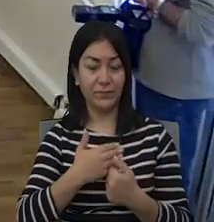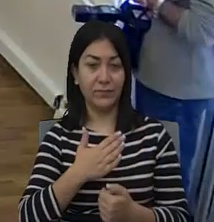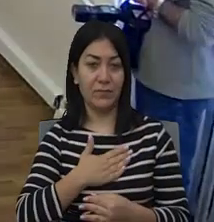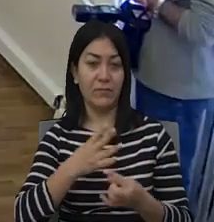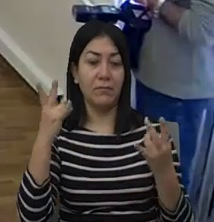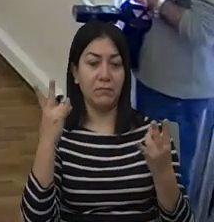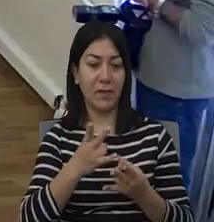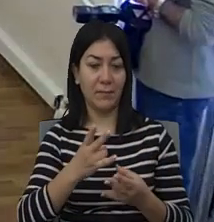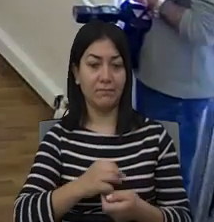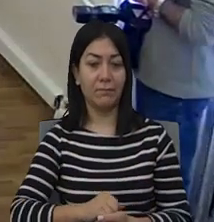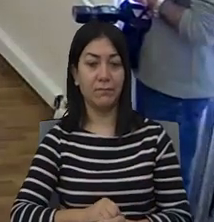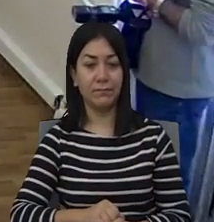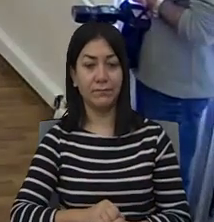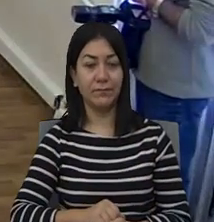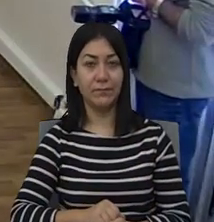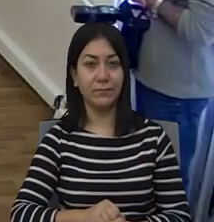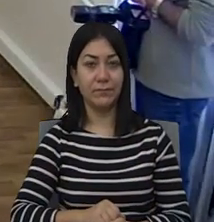պետք։